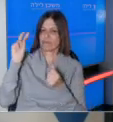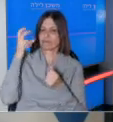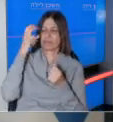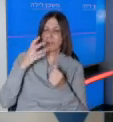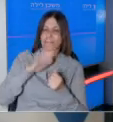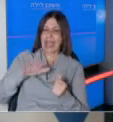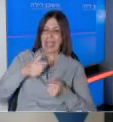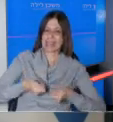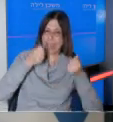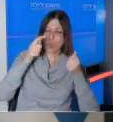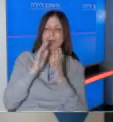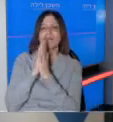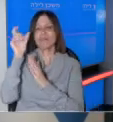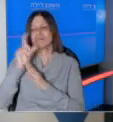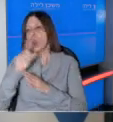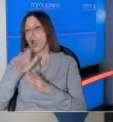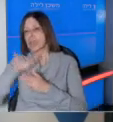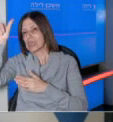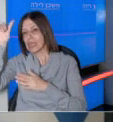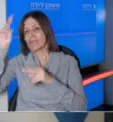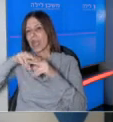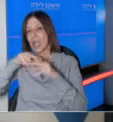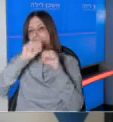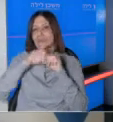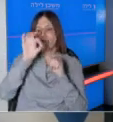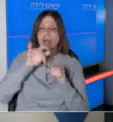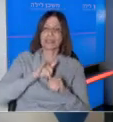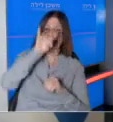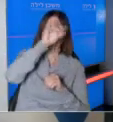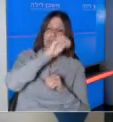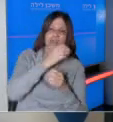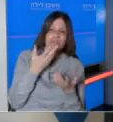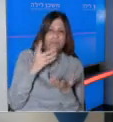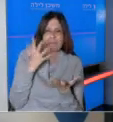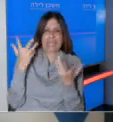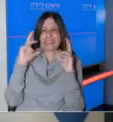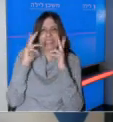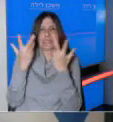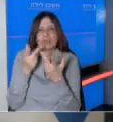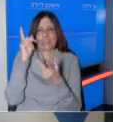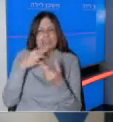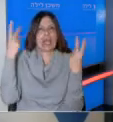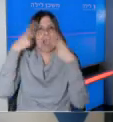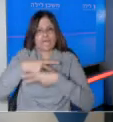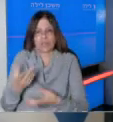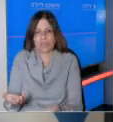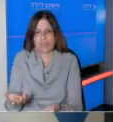החינוך. מבקש מאזרחי ישראל לא לטוס לחול, ואז משפחתך טסה למלדיבים. אדוני, מה הציבור אמור להבין?